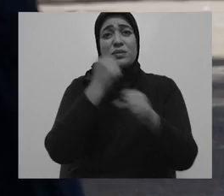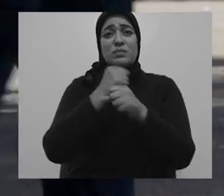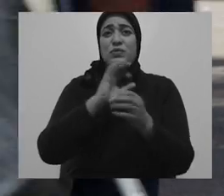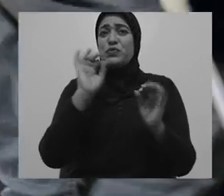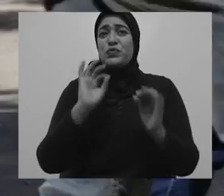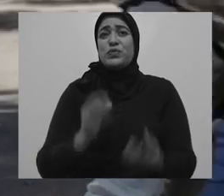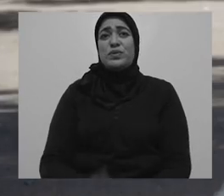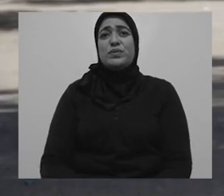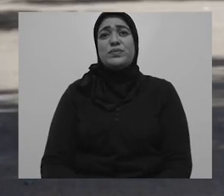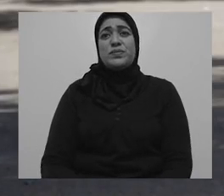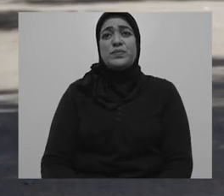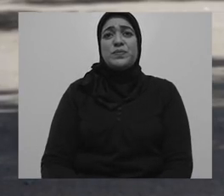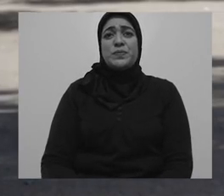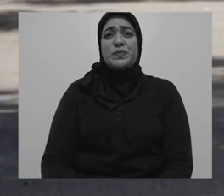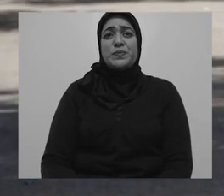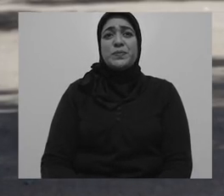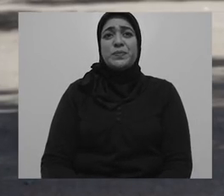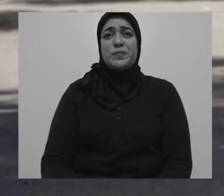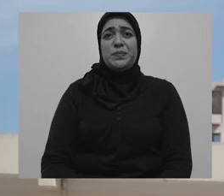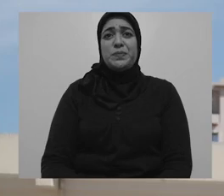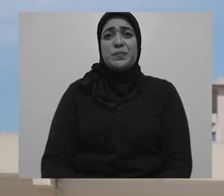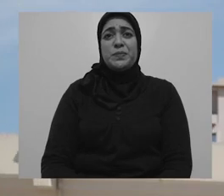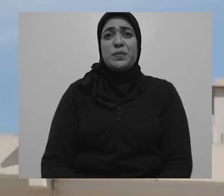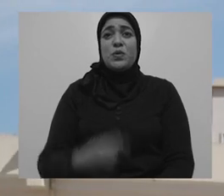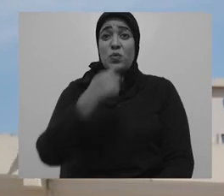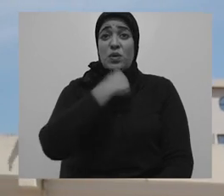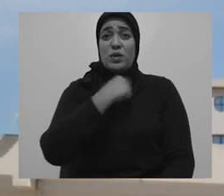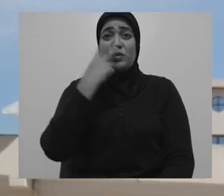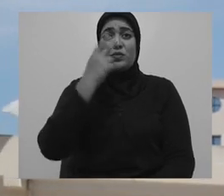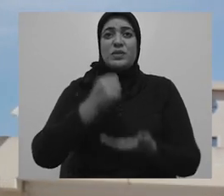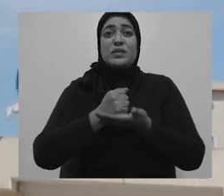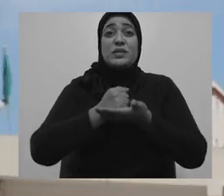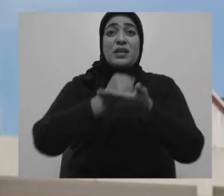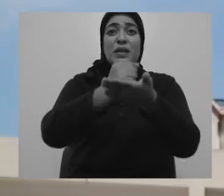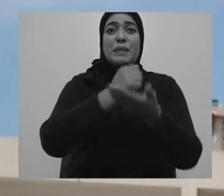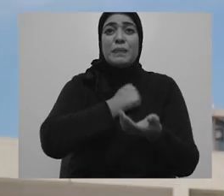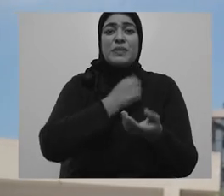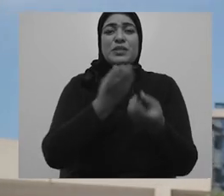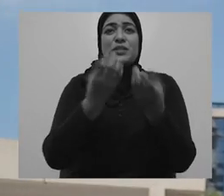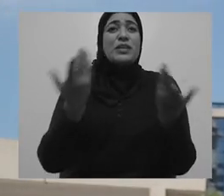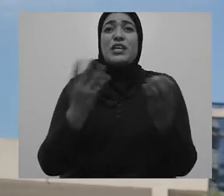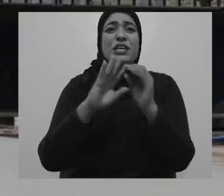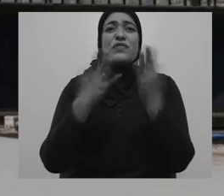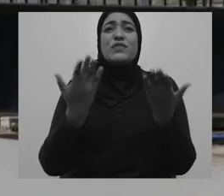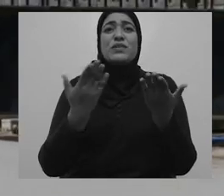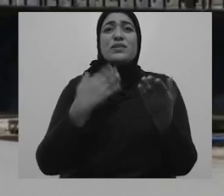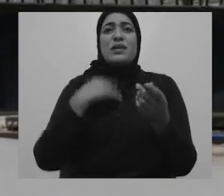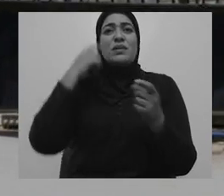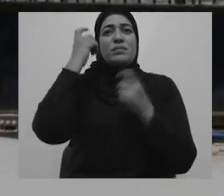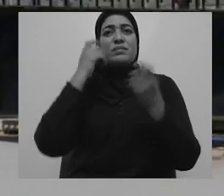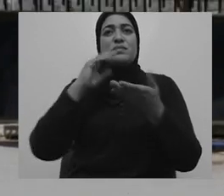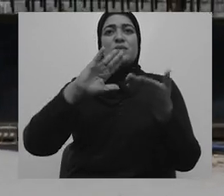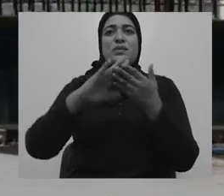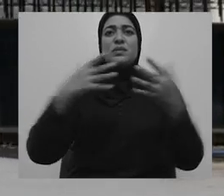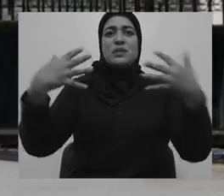handicaps différents. Par exemple, les handicaps visuels. Ils rencontrent aussi plusieurs difficultés. Les